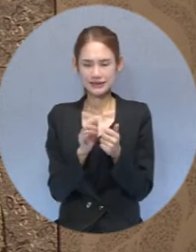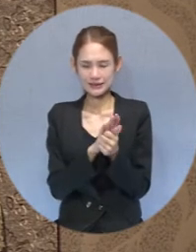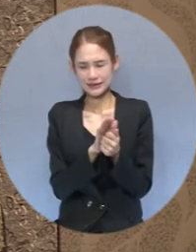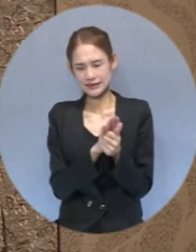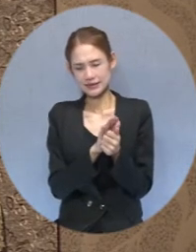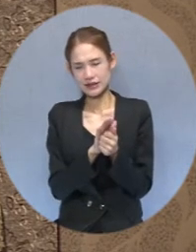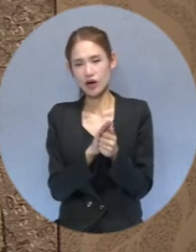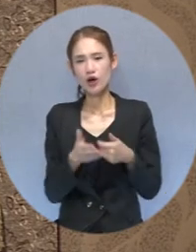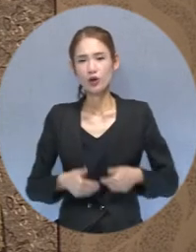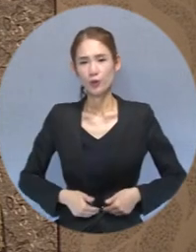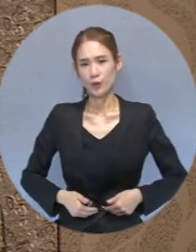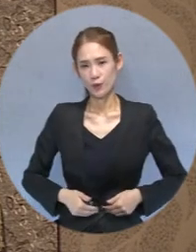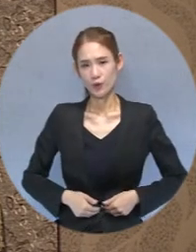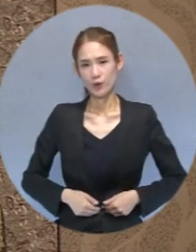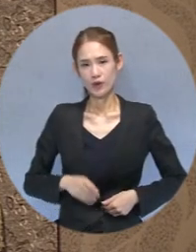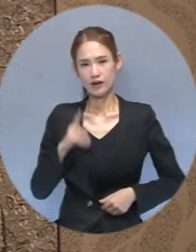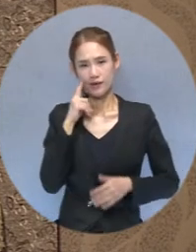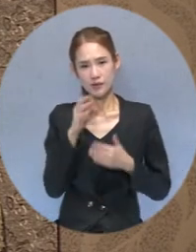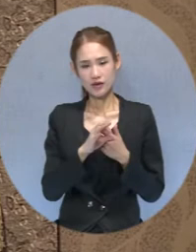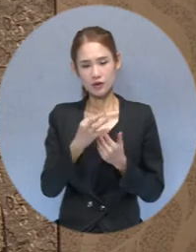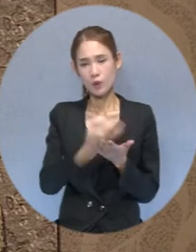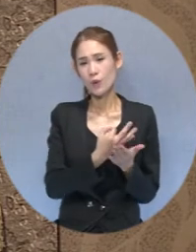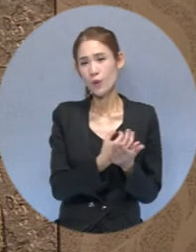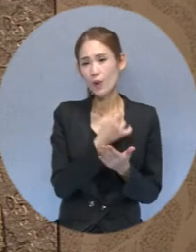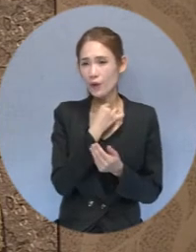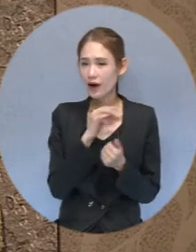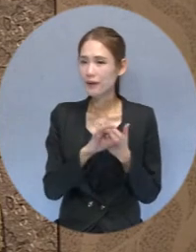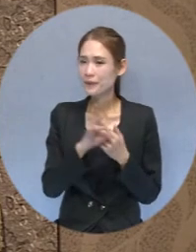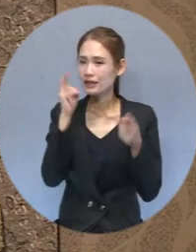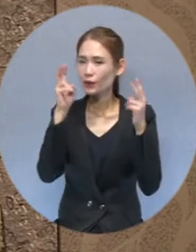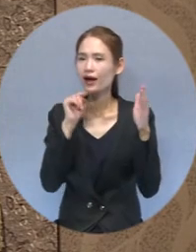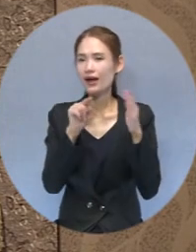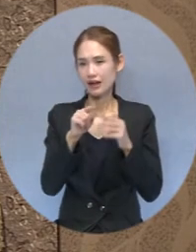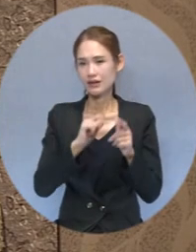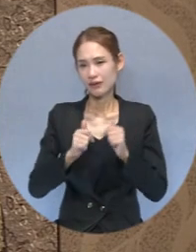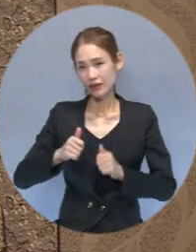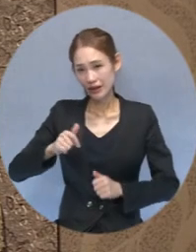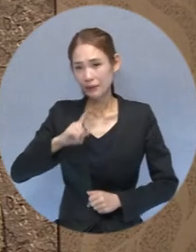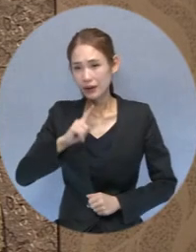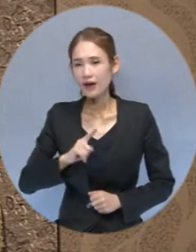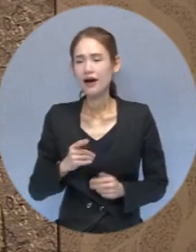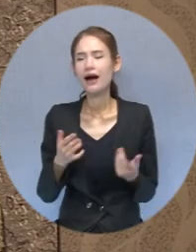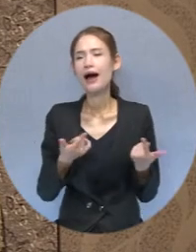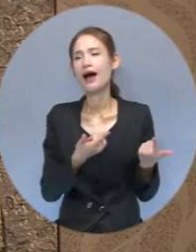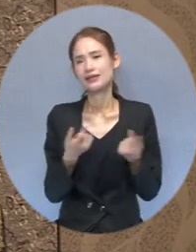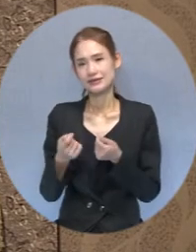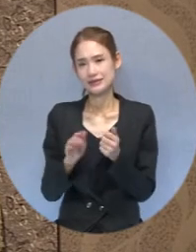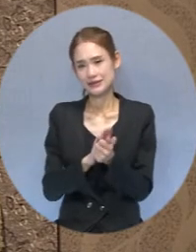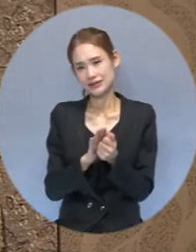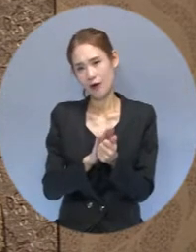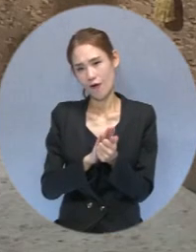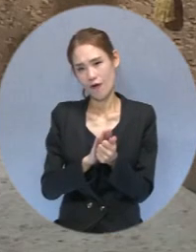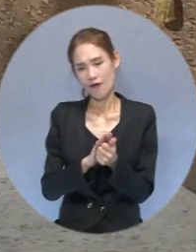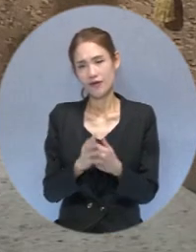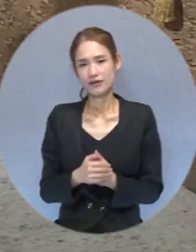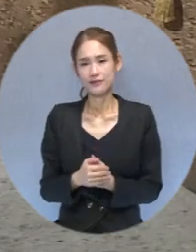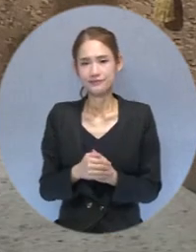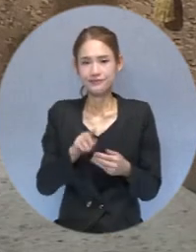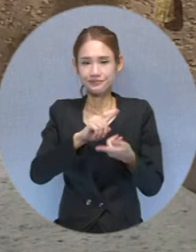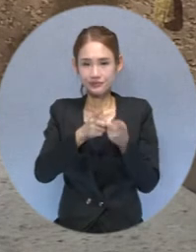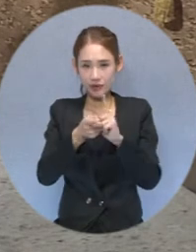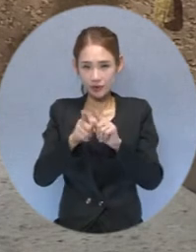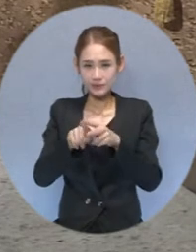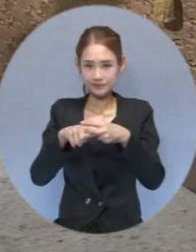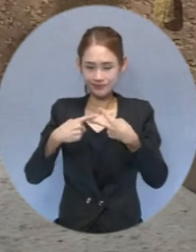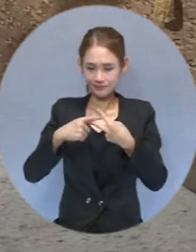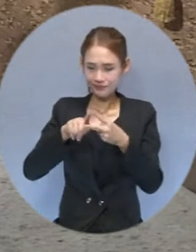요구합니다. 만일 돈을 벌기를 원하시면 일반 기업으로 가시는 게 낫습니다. 네. 우리 같이 친절하게 합시다라고 네. 말씀을 드리는데 그러니까 서로가 이해할 수 있는